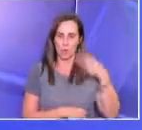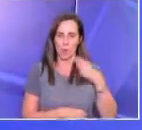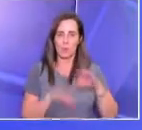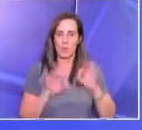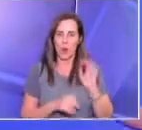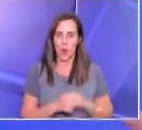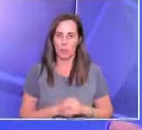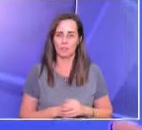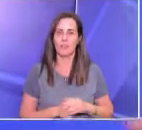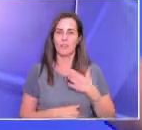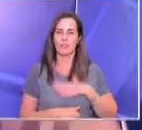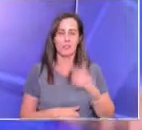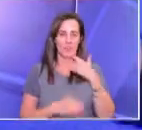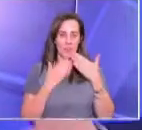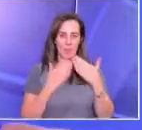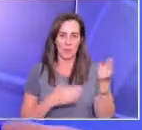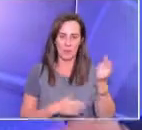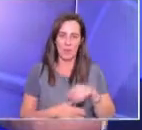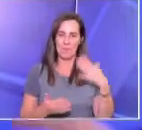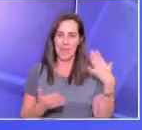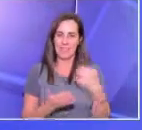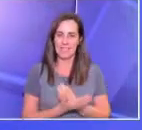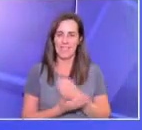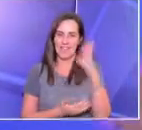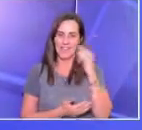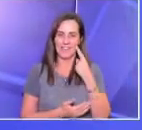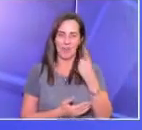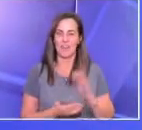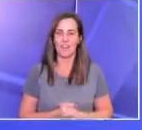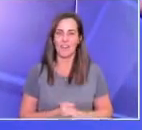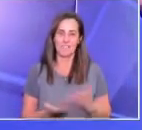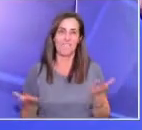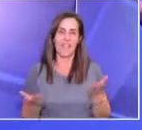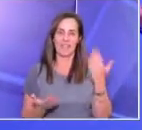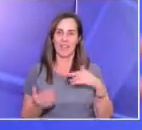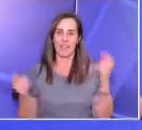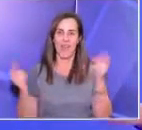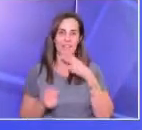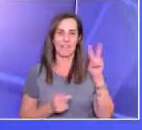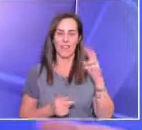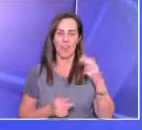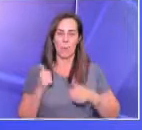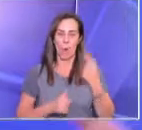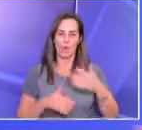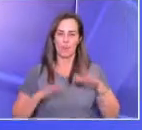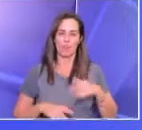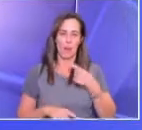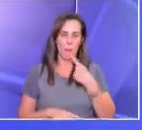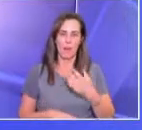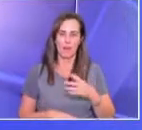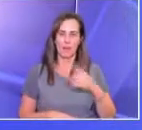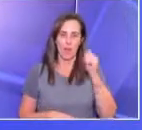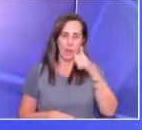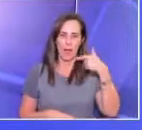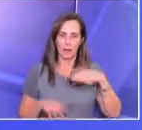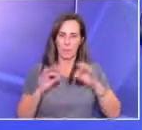של בחירות. אני רוצה להודות לעינב, תודה רבה, שיהיה לכם בהצלחה, היה כיף להערך אותך אצלנו. והייתה לנו הבטחה, מועמד ישב פה, דיבר ואמר, יום